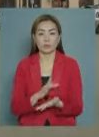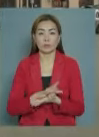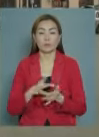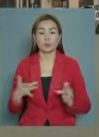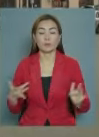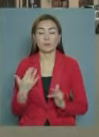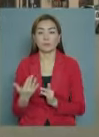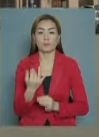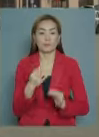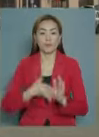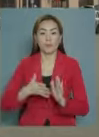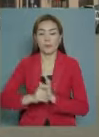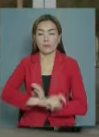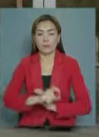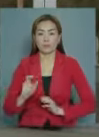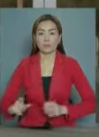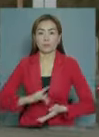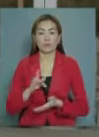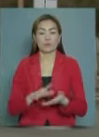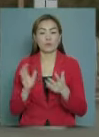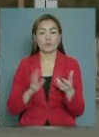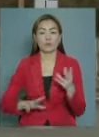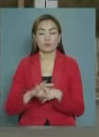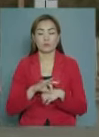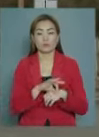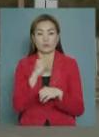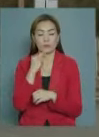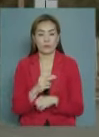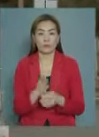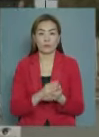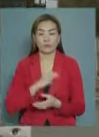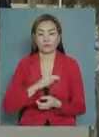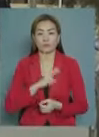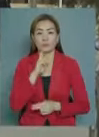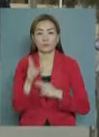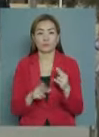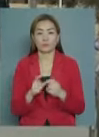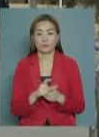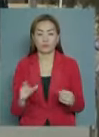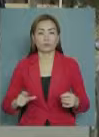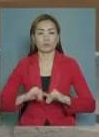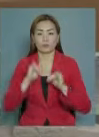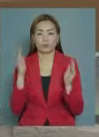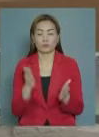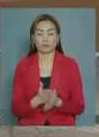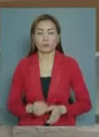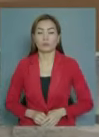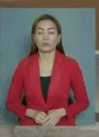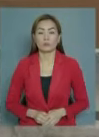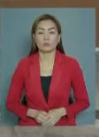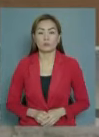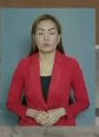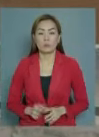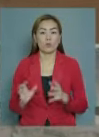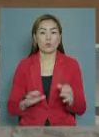Әлеуметтік желілерді талдау және азаматтардың қалалық автобус тасымалының сапасыз қызметтеріне шағымданушылар азаймай тұр. Өңірдегі